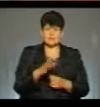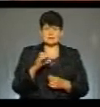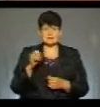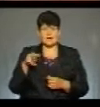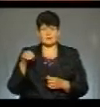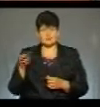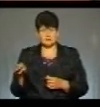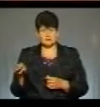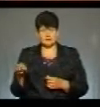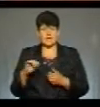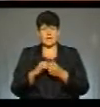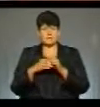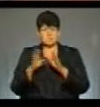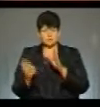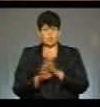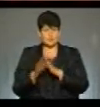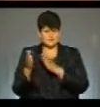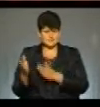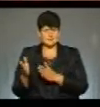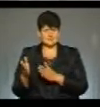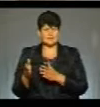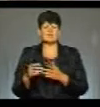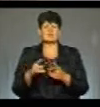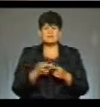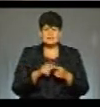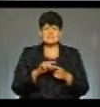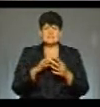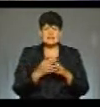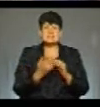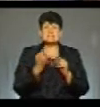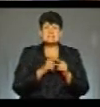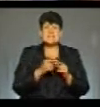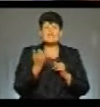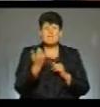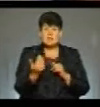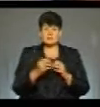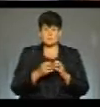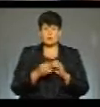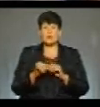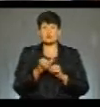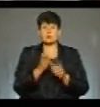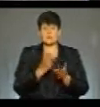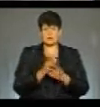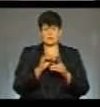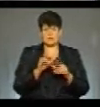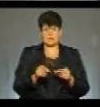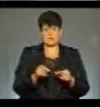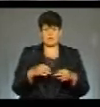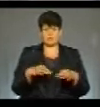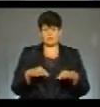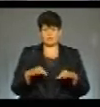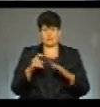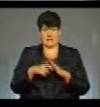Скалат, Кам'янець-Подільськ. Ну, коротше, всі села. Це ваша проблема, куди мають їхати